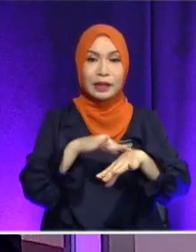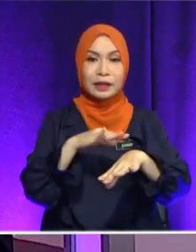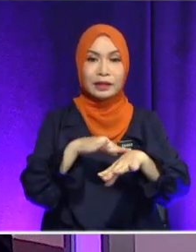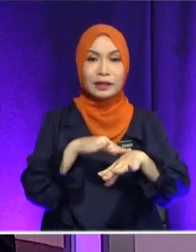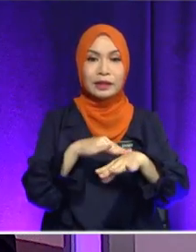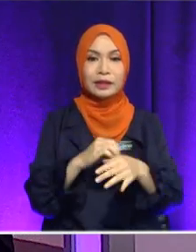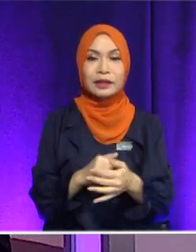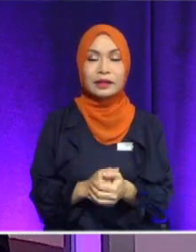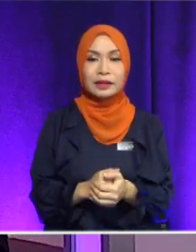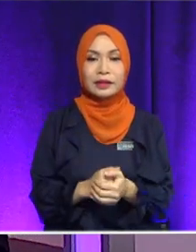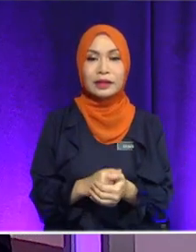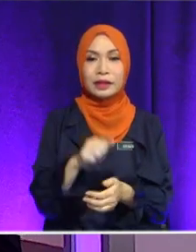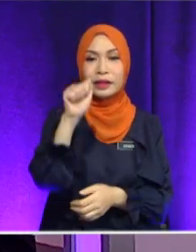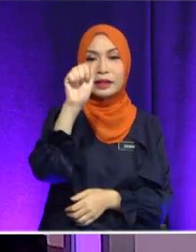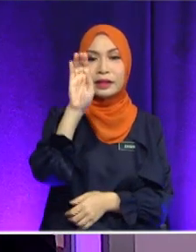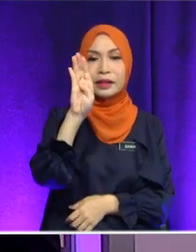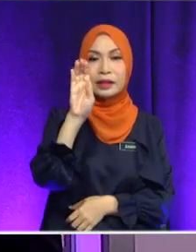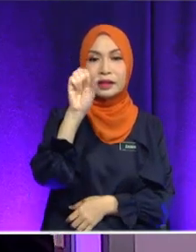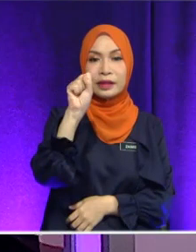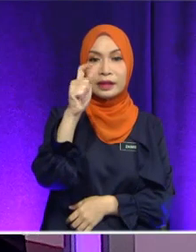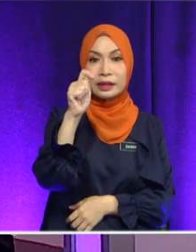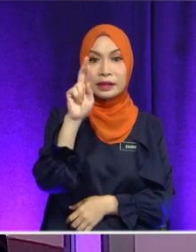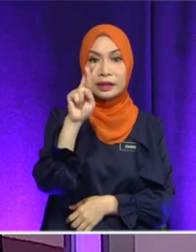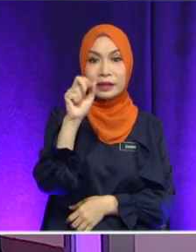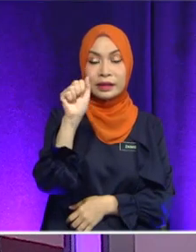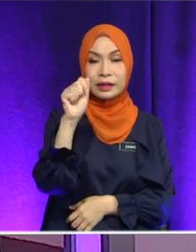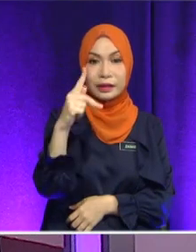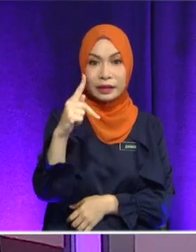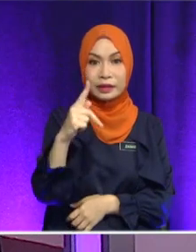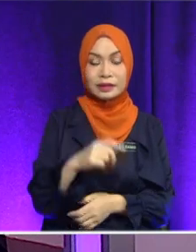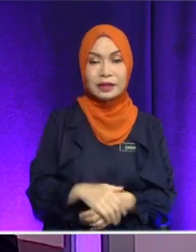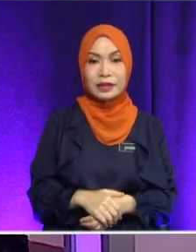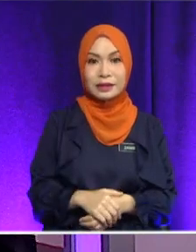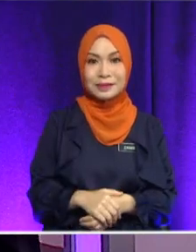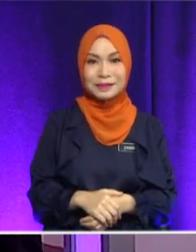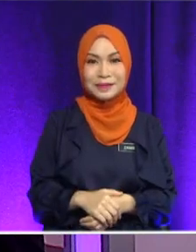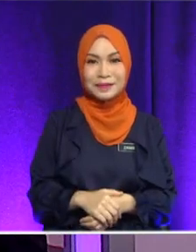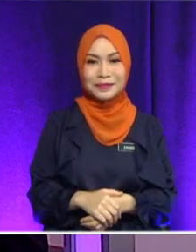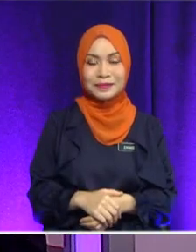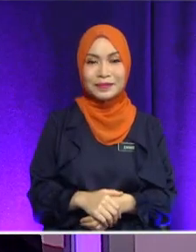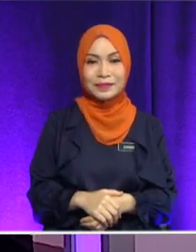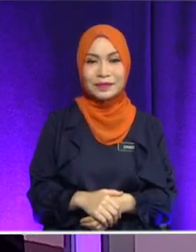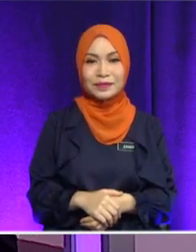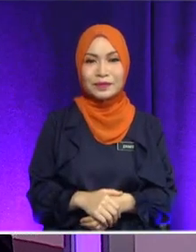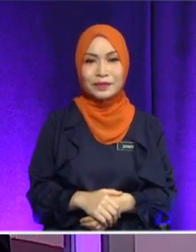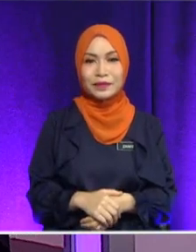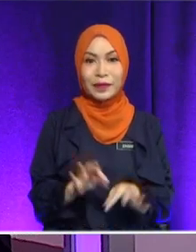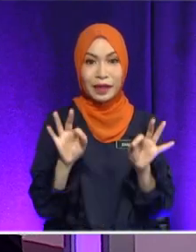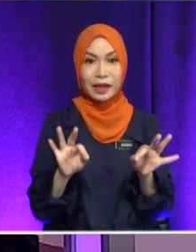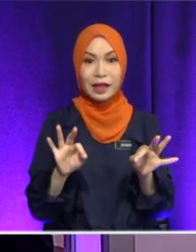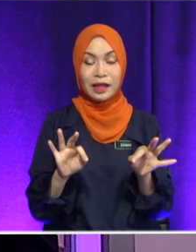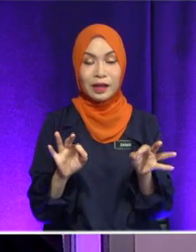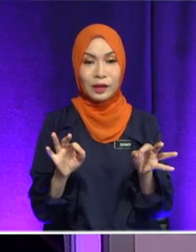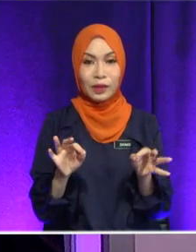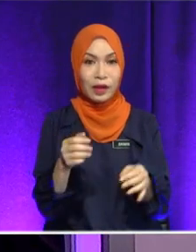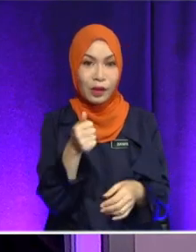dan juga sebenarnya walaupun debu ini tapi dia telah tambah dengan abstrak absen ini kalau enggak tahu Iya